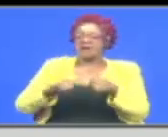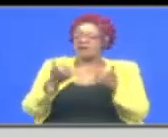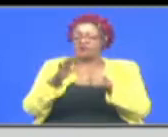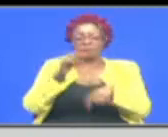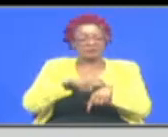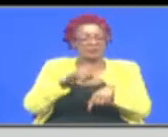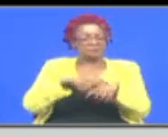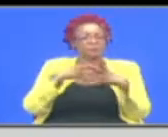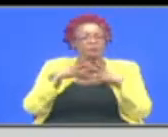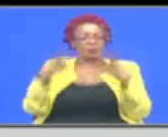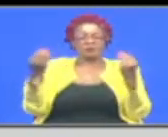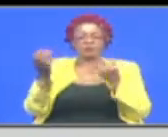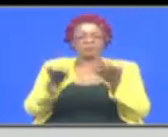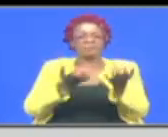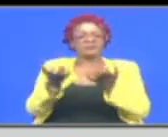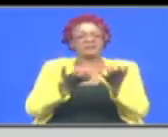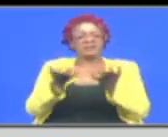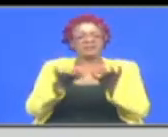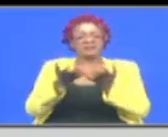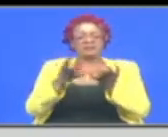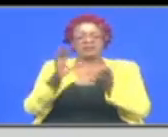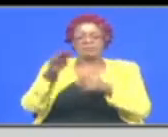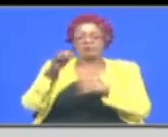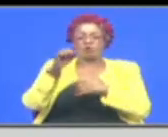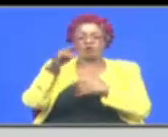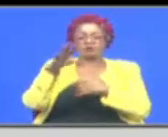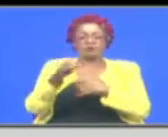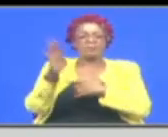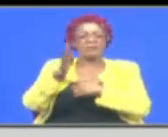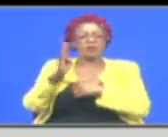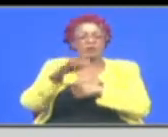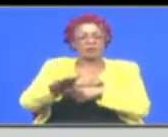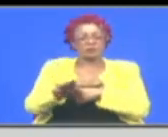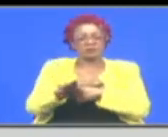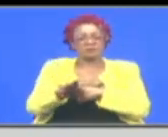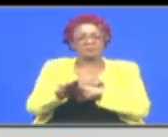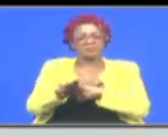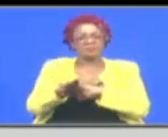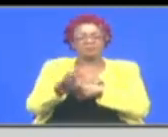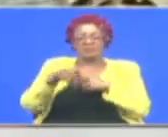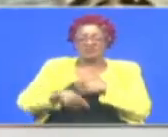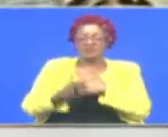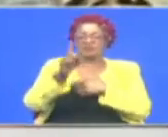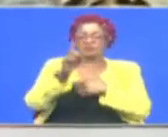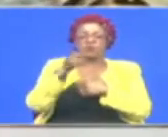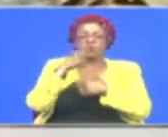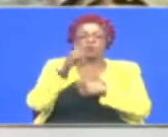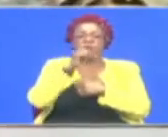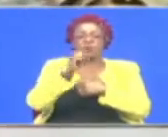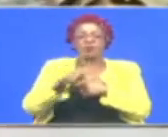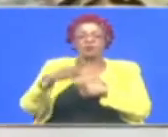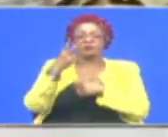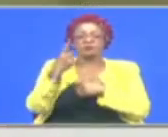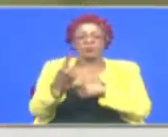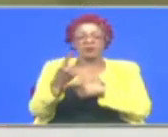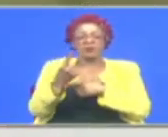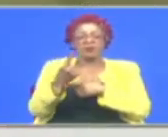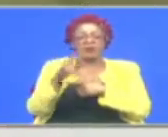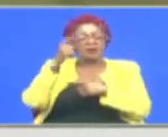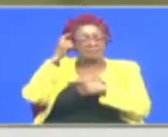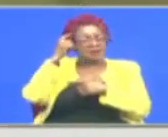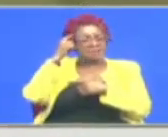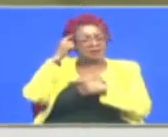shughuli za kibiashara eneo la Mogotio, Baringo. Mwanawe wa kwanza mwenye miaka 21 anakumbuka